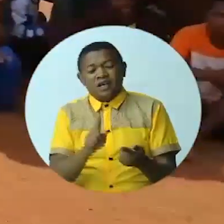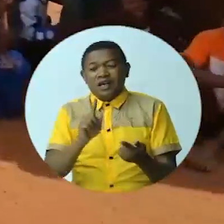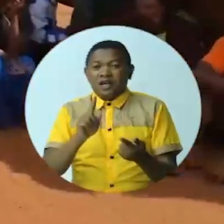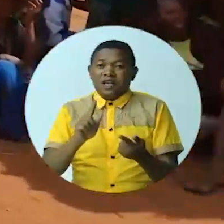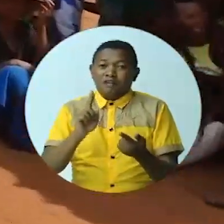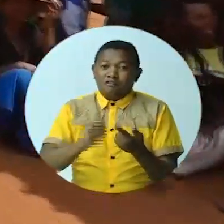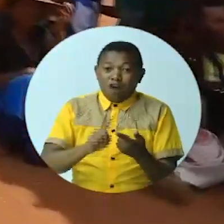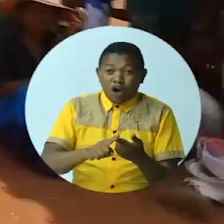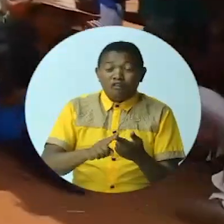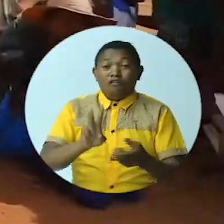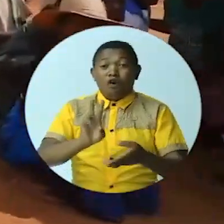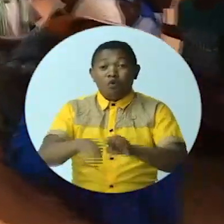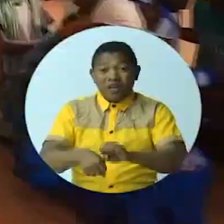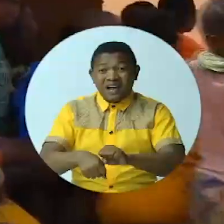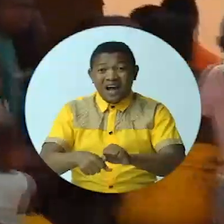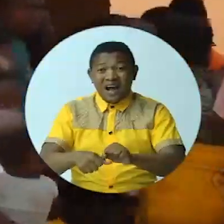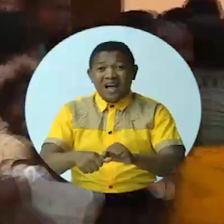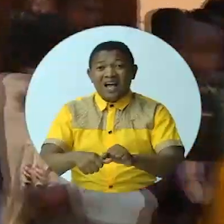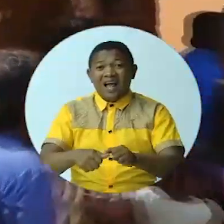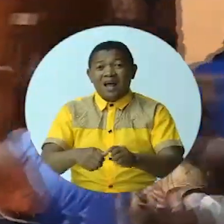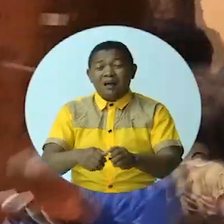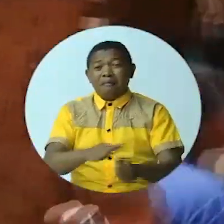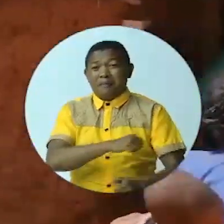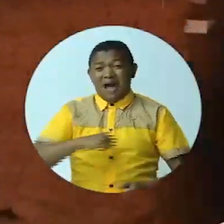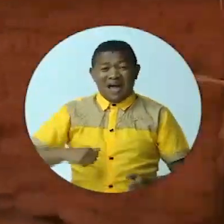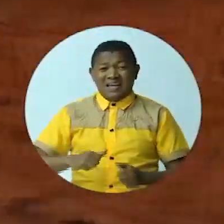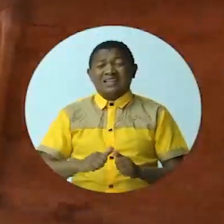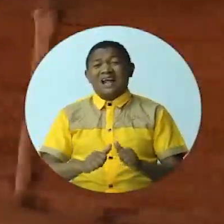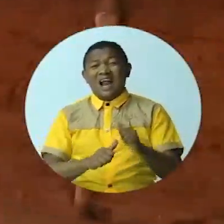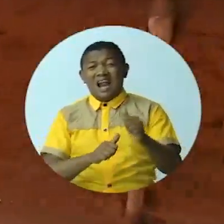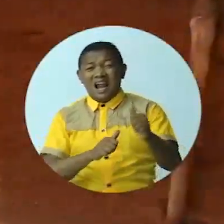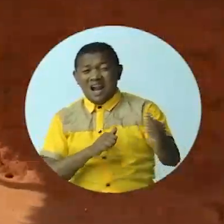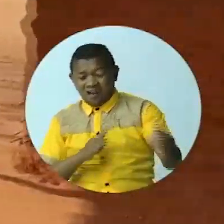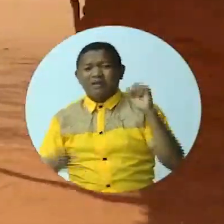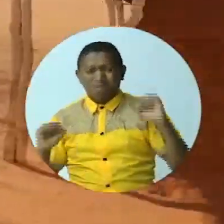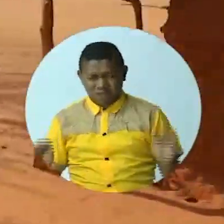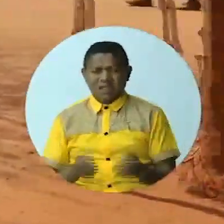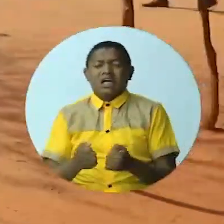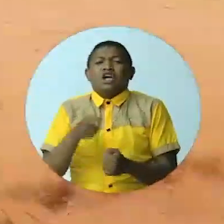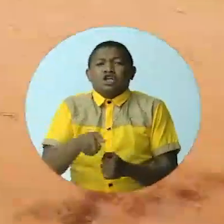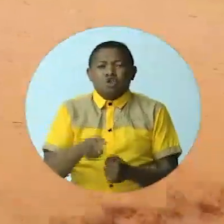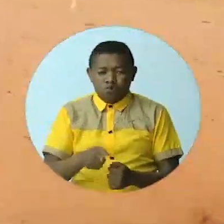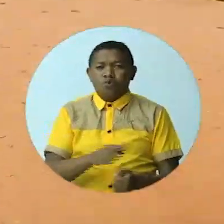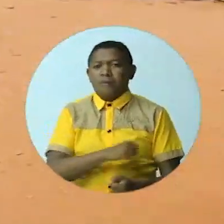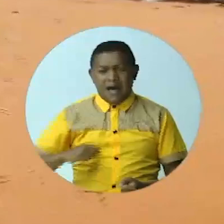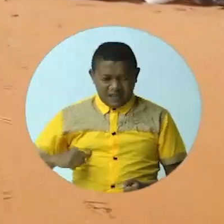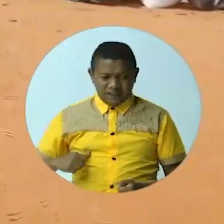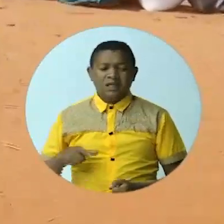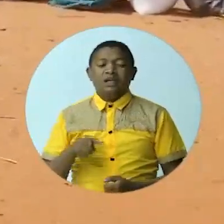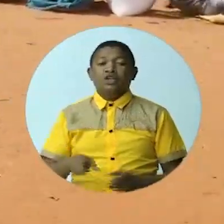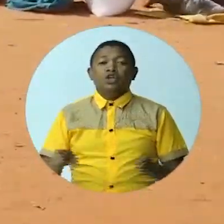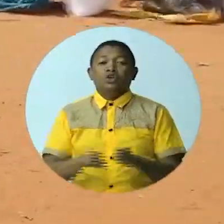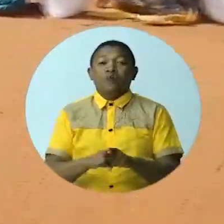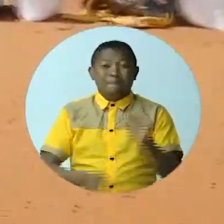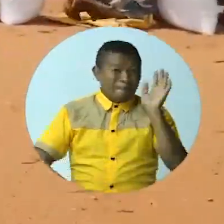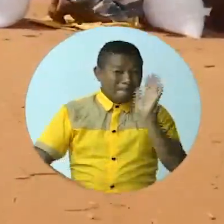lavitrezaka. Ny vaholana foiezaka na vonjimaika tsy maintsy atao aloha